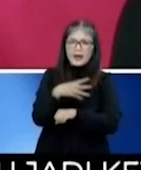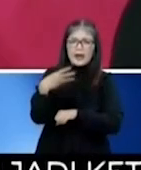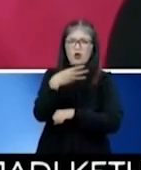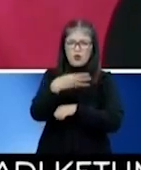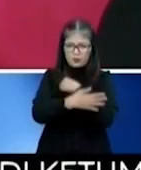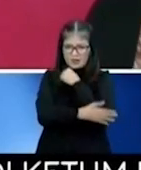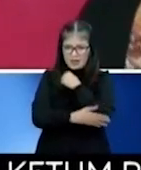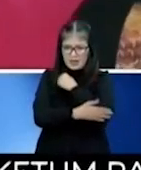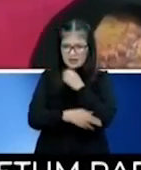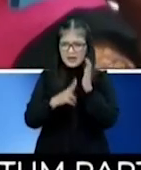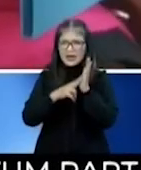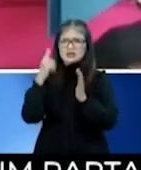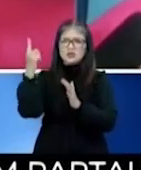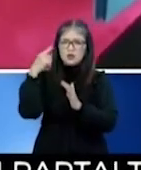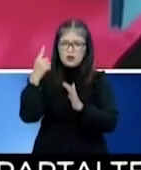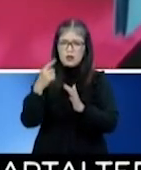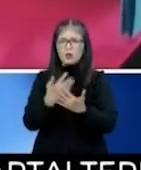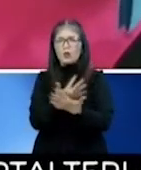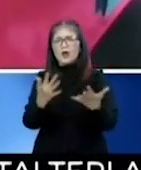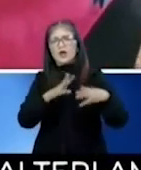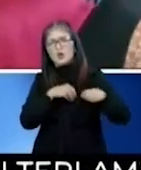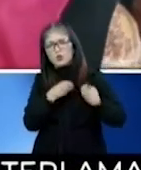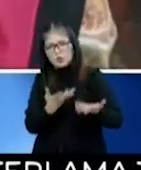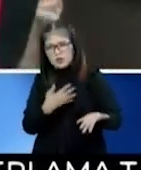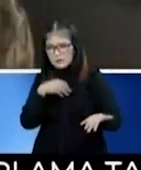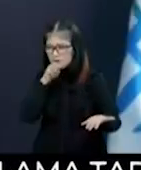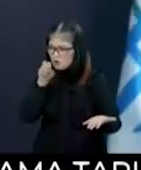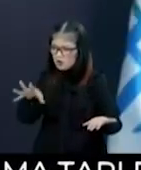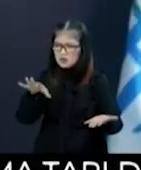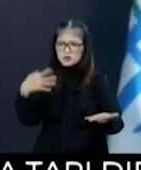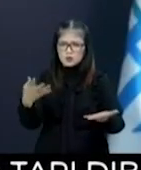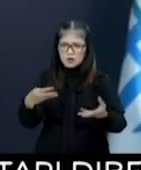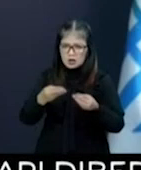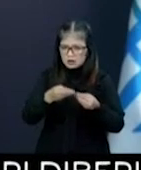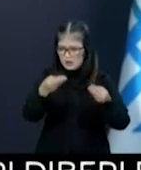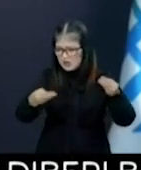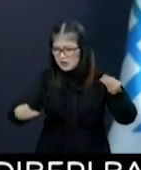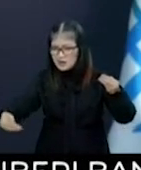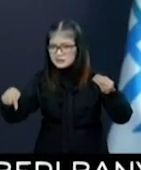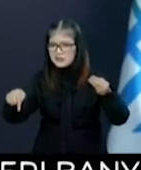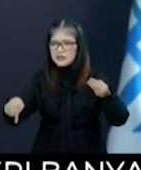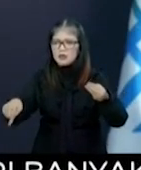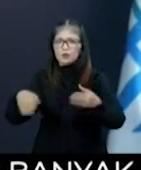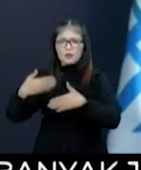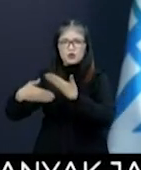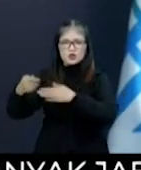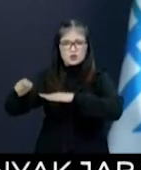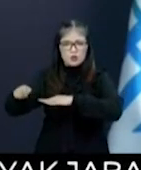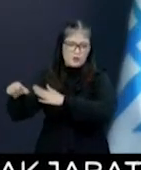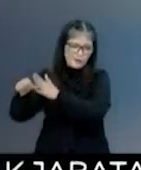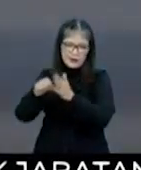merugikan masyarakat. Kami juga telah menginstruksikan jajaran Kemendag untuk membantu proses penegakan hukum yang